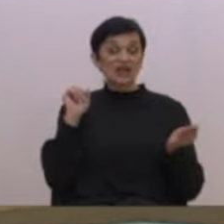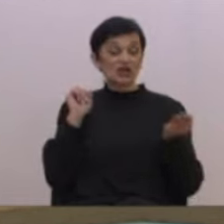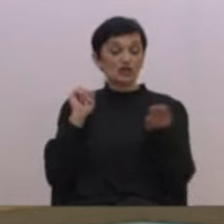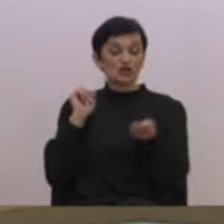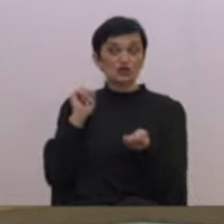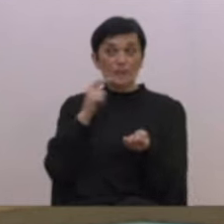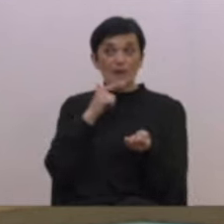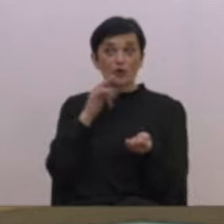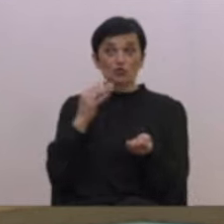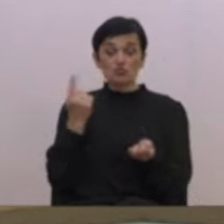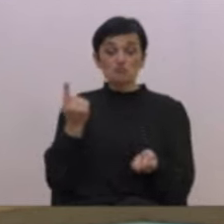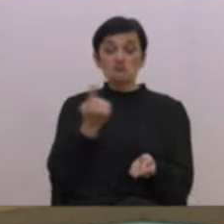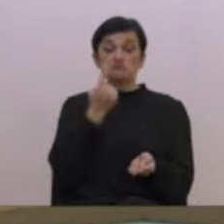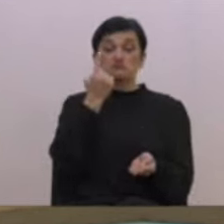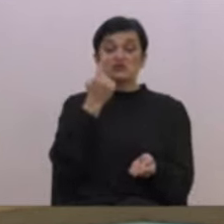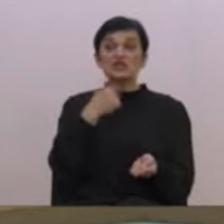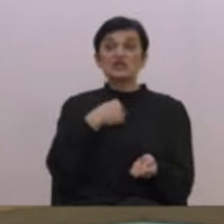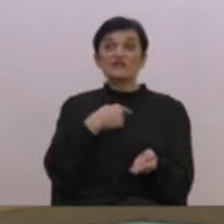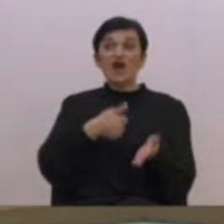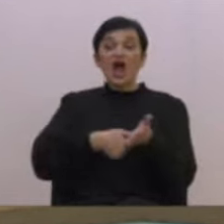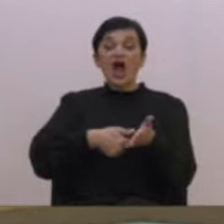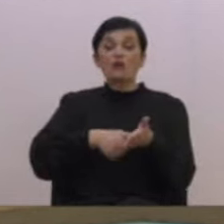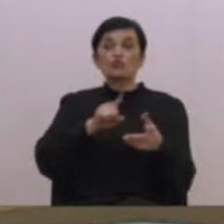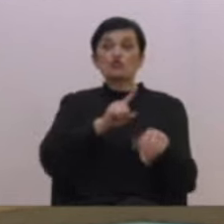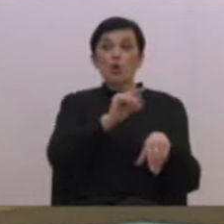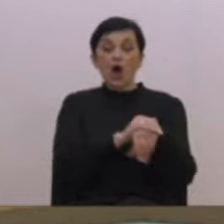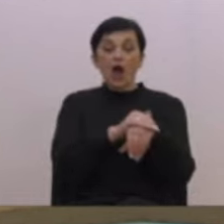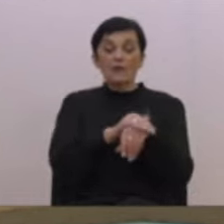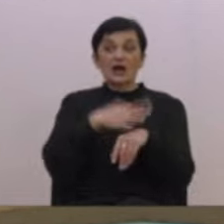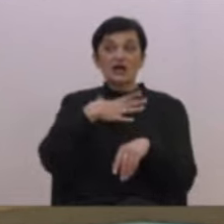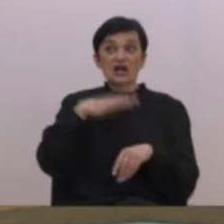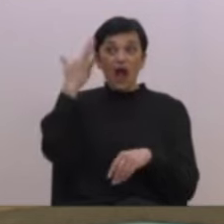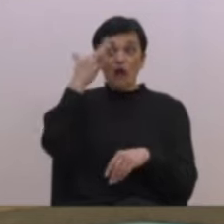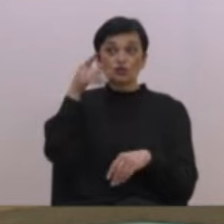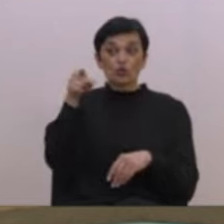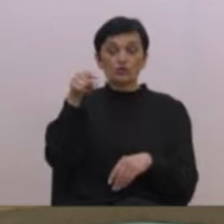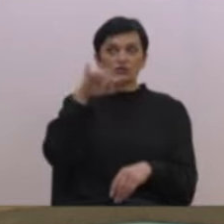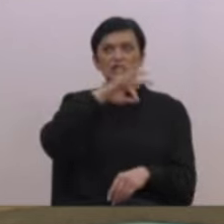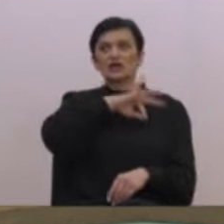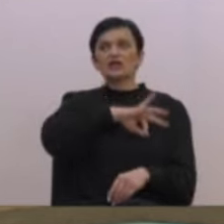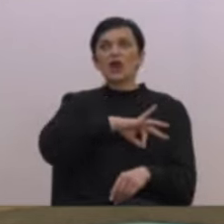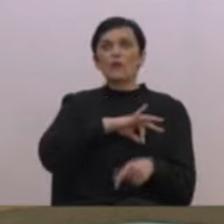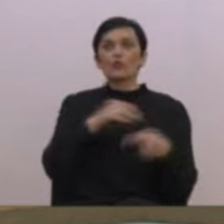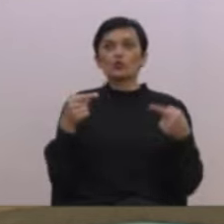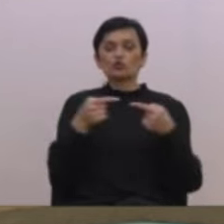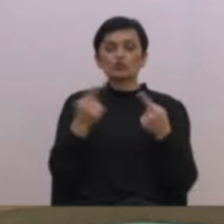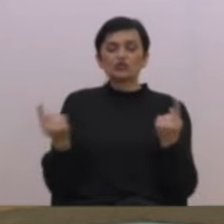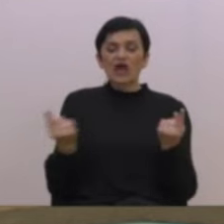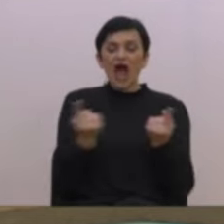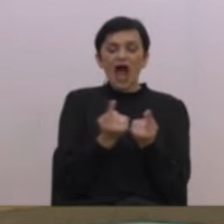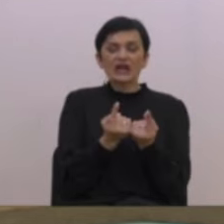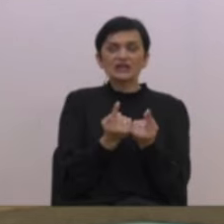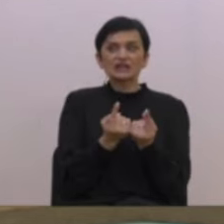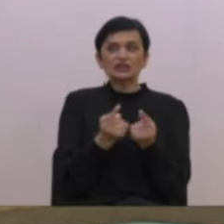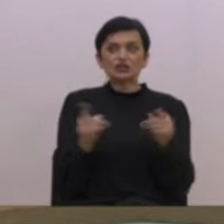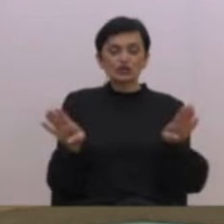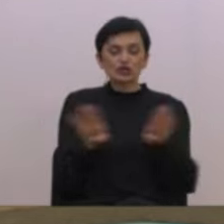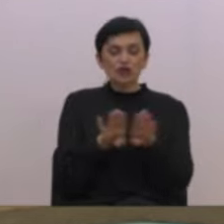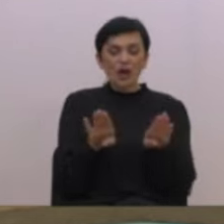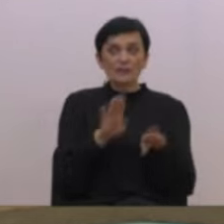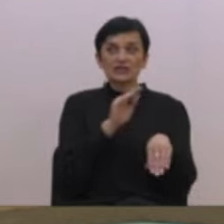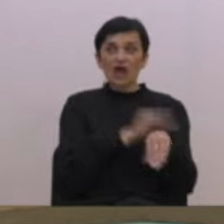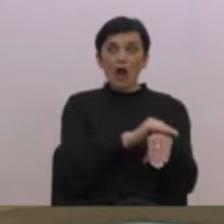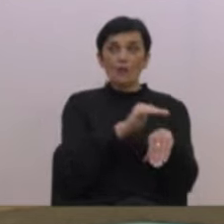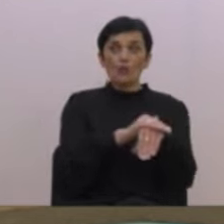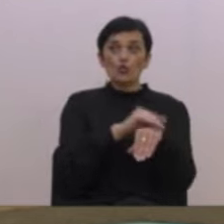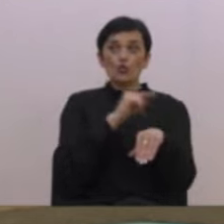va, pirul va, pirul va, pirul va, pirul va, pirul va, pirul va, pirul va, pirul va, pirul va, pirul va, pirul va, pirul va, pirul va, იმ არგუმენტაციას